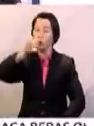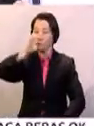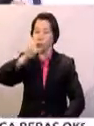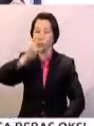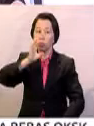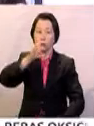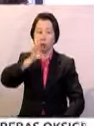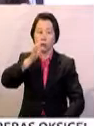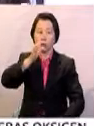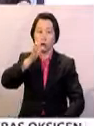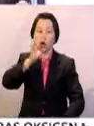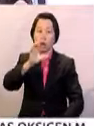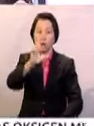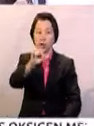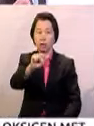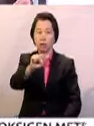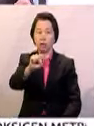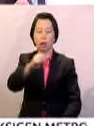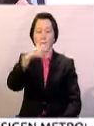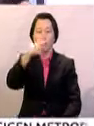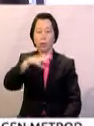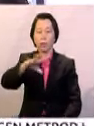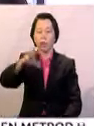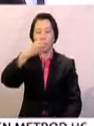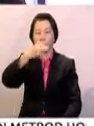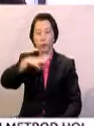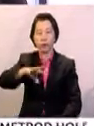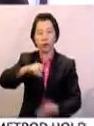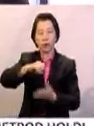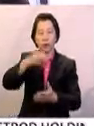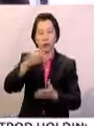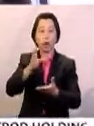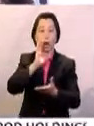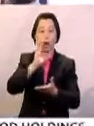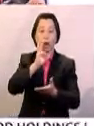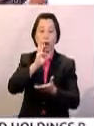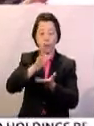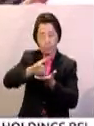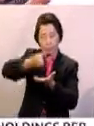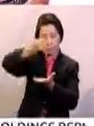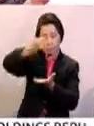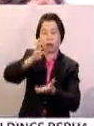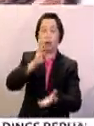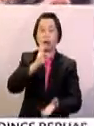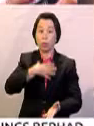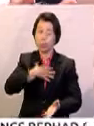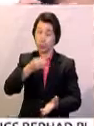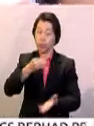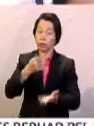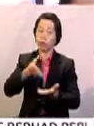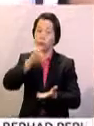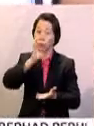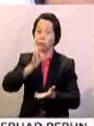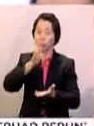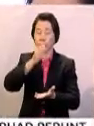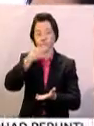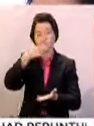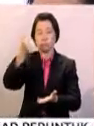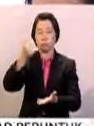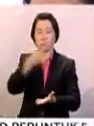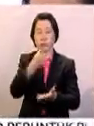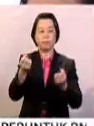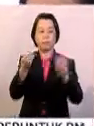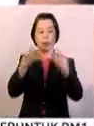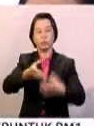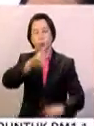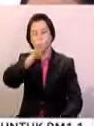air air suam mineral water air putih air suam dan banyakkan